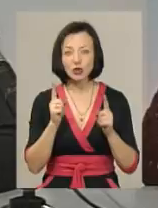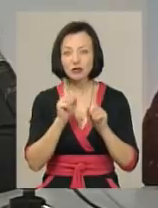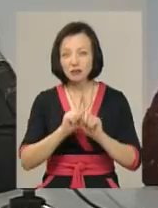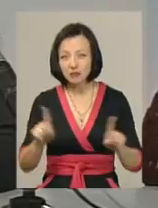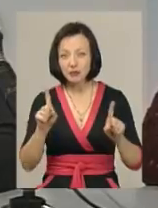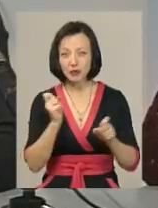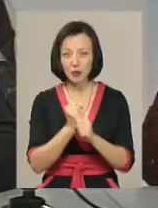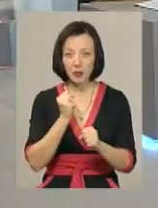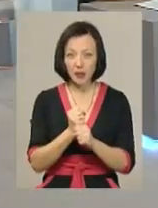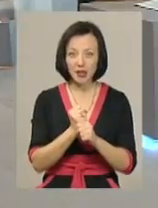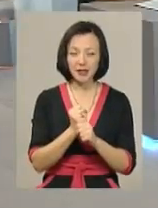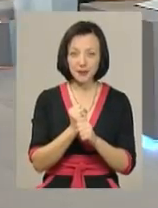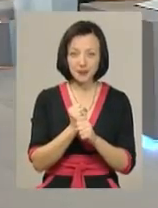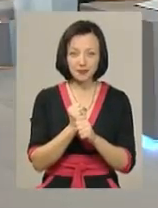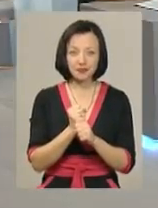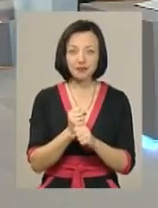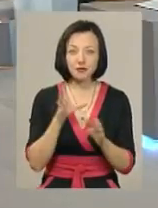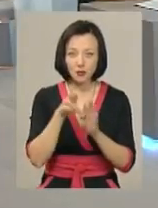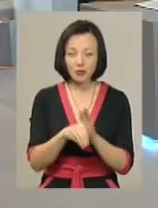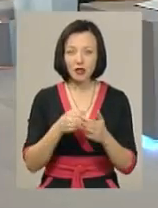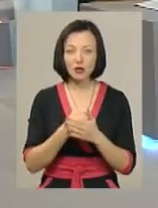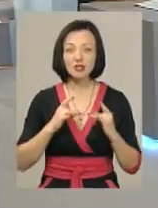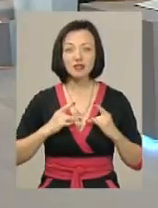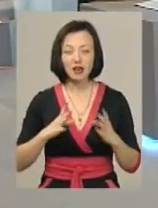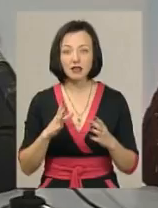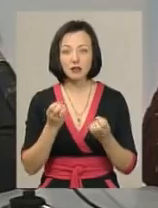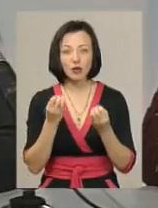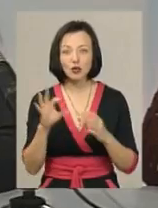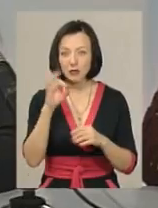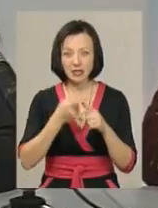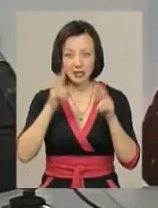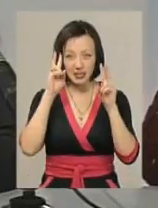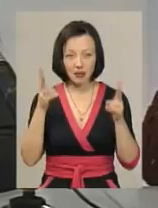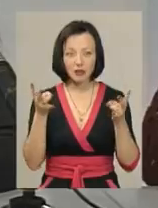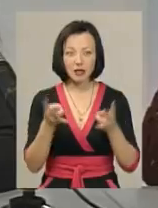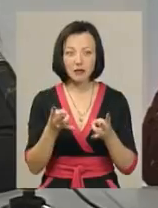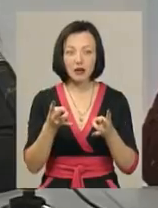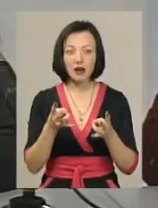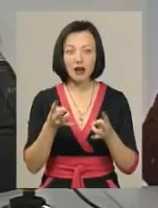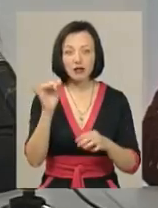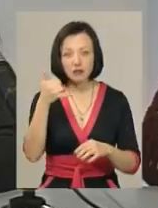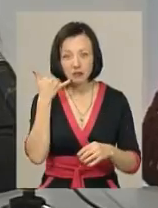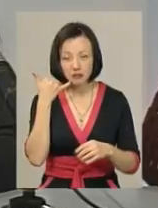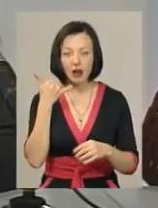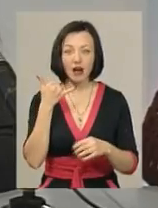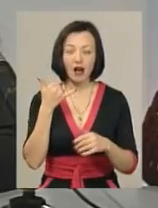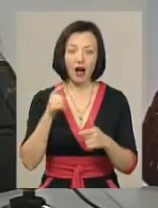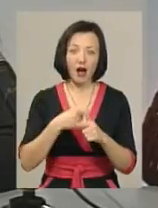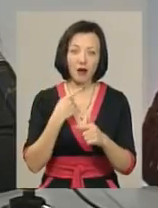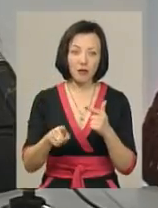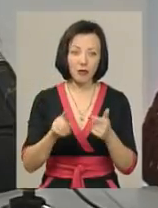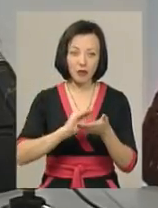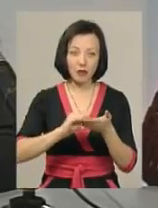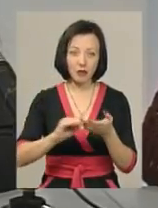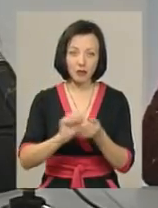така якусь родинку таку внести до свята і щось ми просто про це не знаємо просто потрібно зняти с лухавку взяти